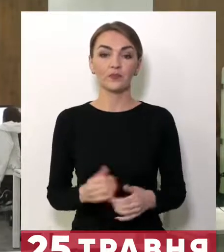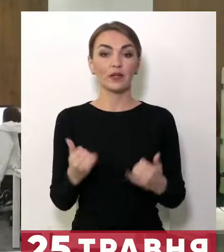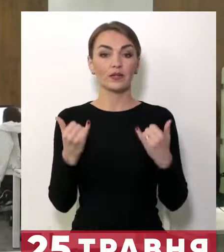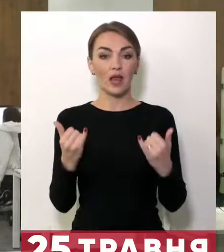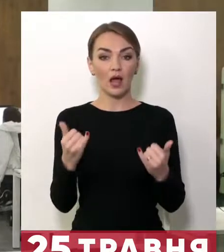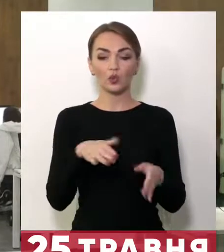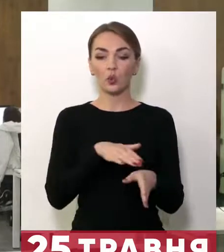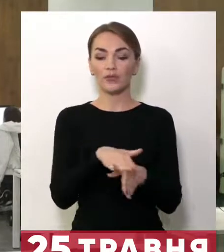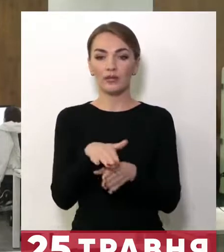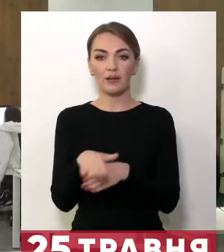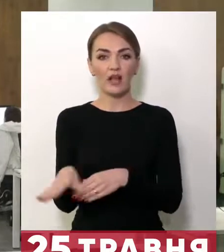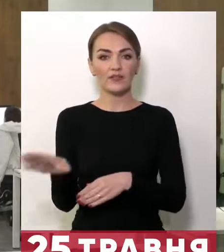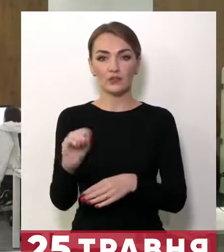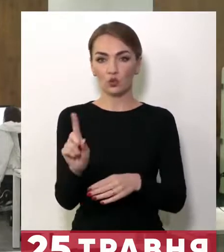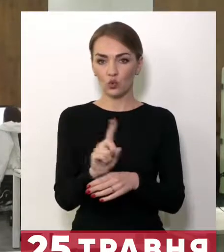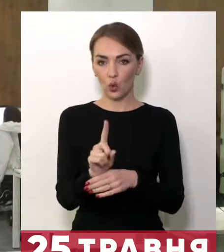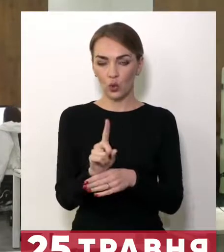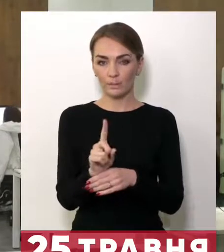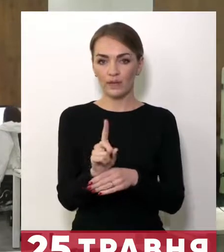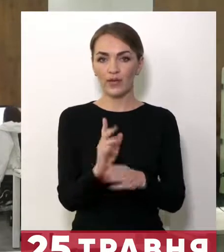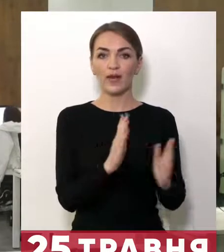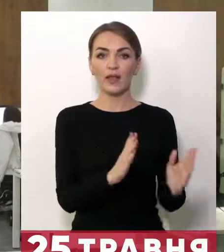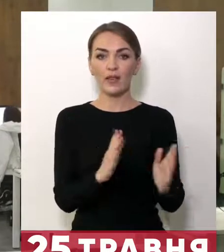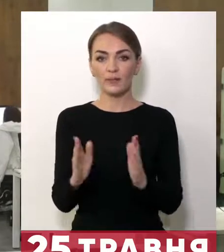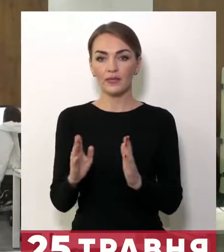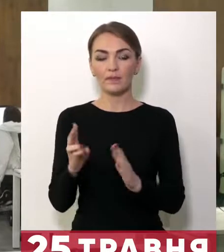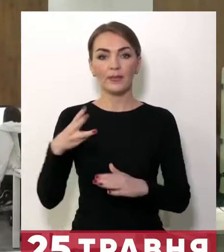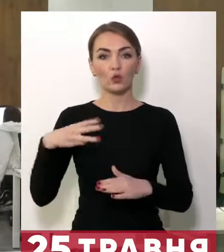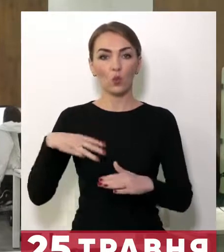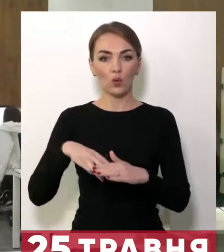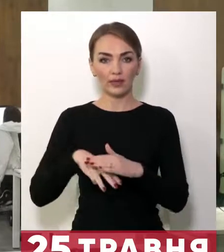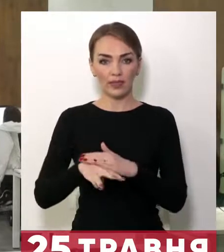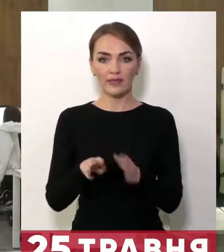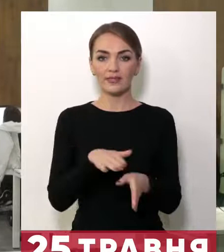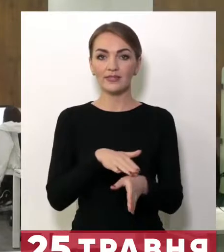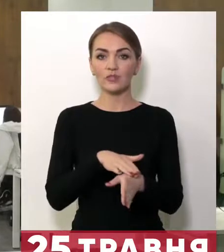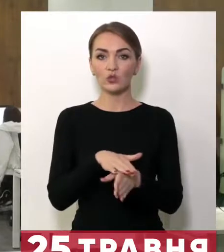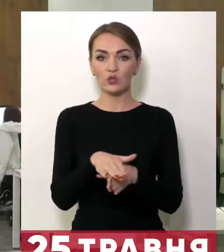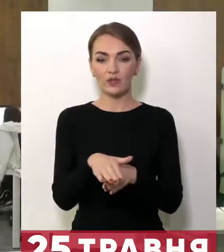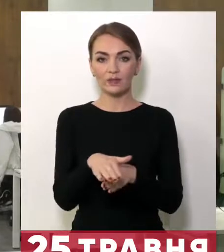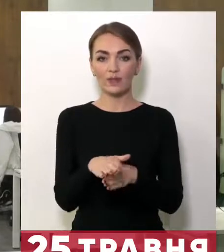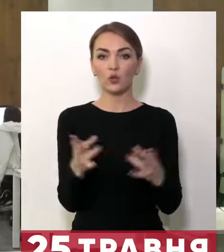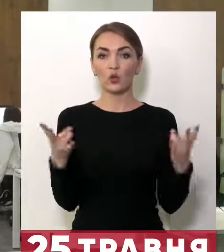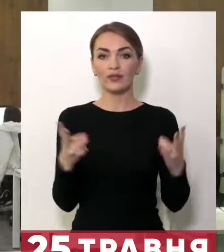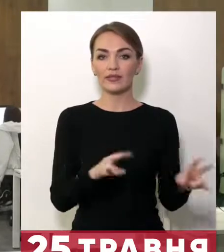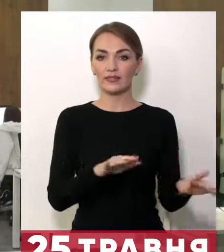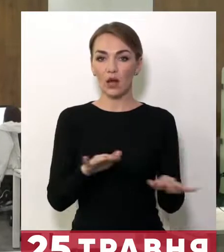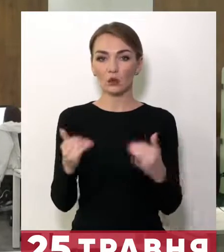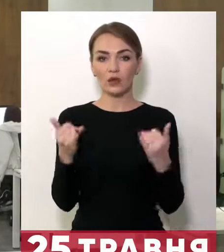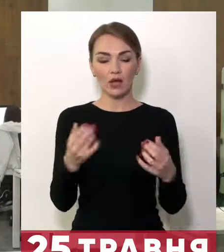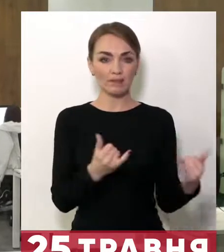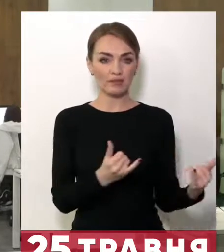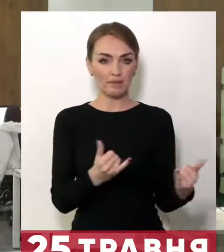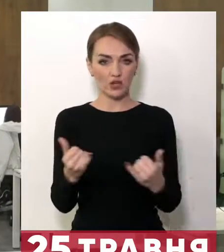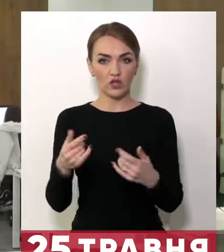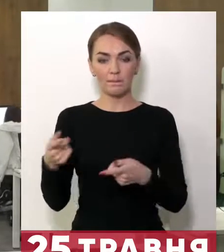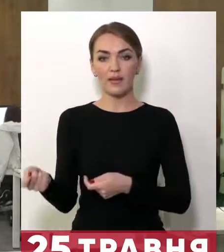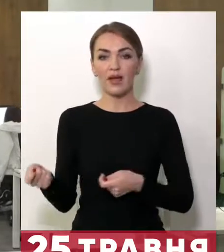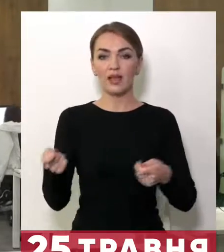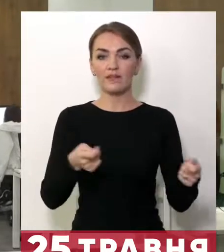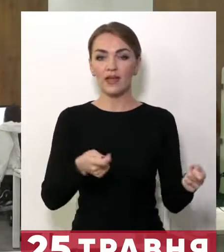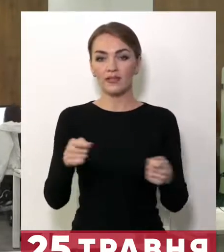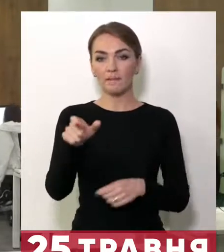Для дотримання всіх норм та регламентів метрополітен здійснив необхідні заходи для забезпечення